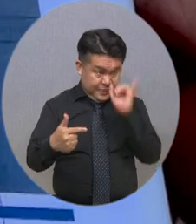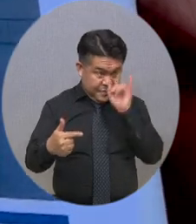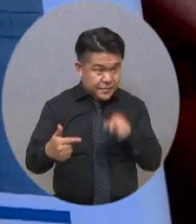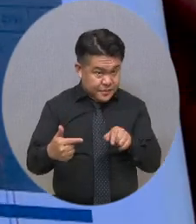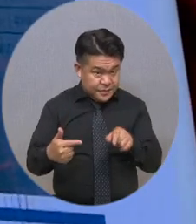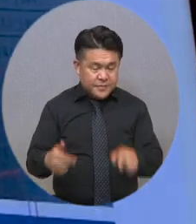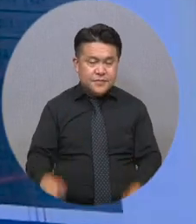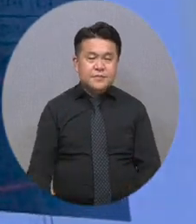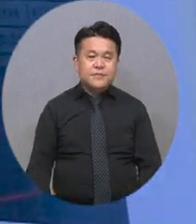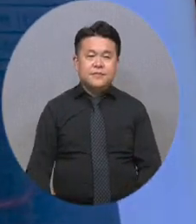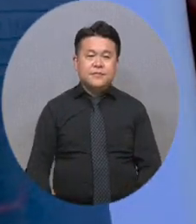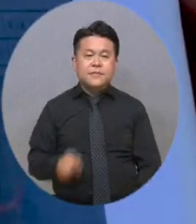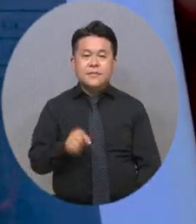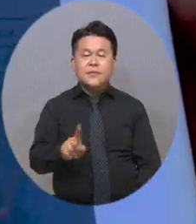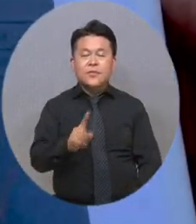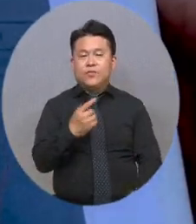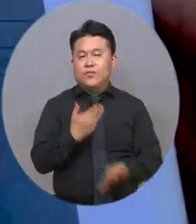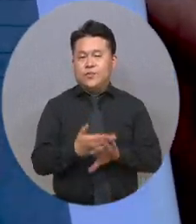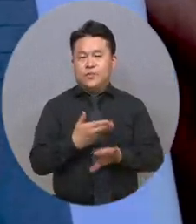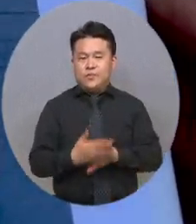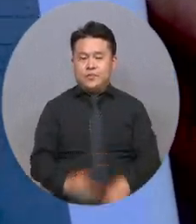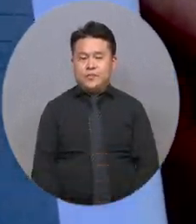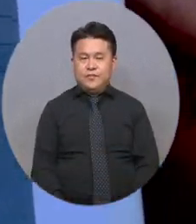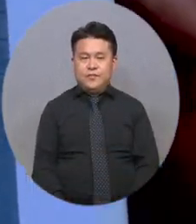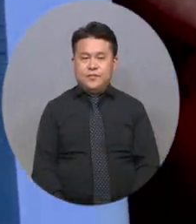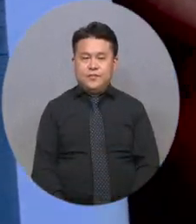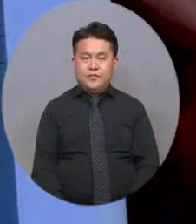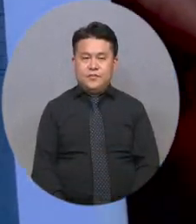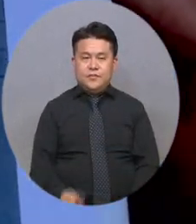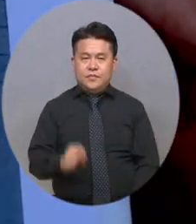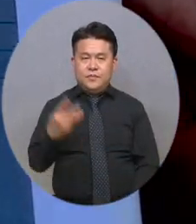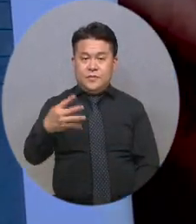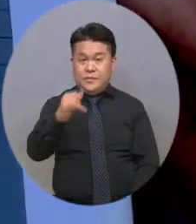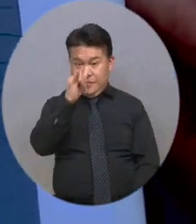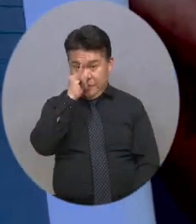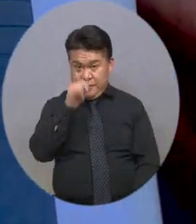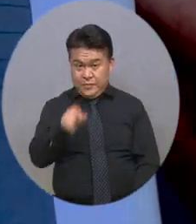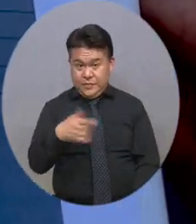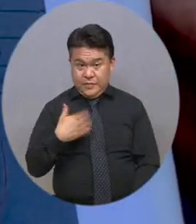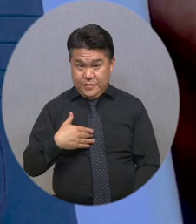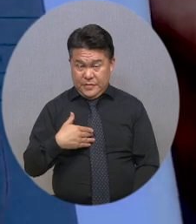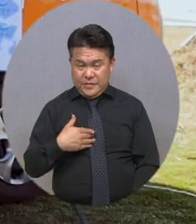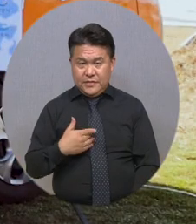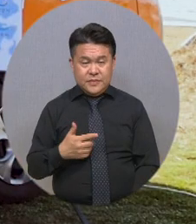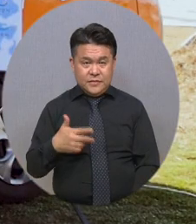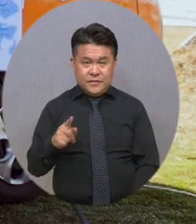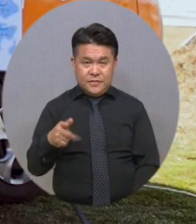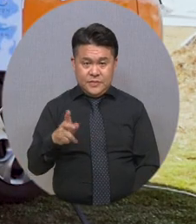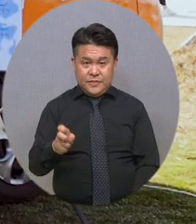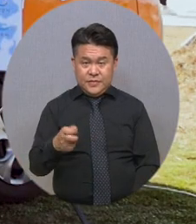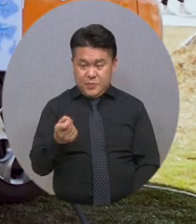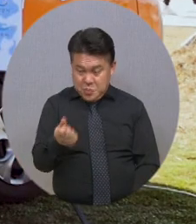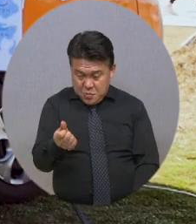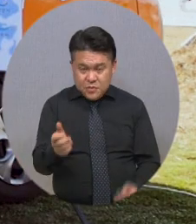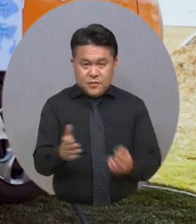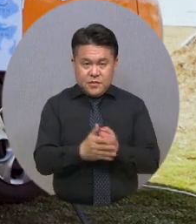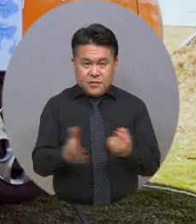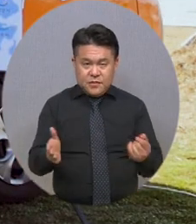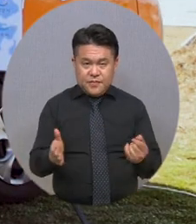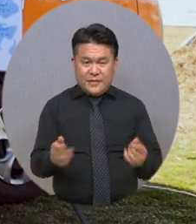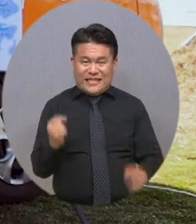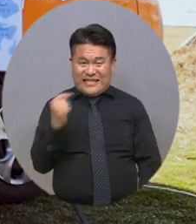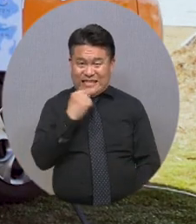네. 에버가닉 함초 소금은 24,000mg 들은 거예요. 저나트륨이죠. 저나트륨이니까 안 짤